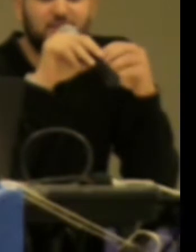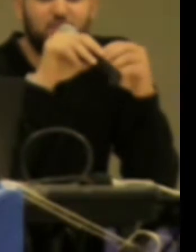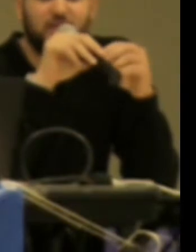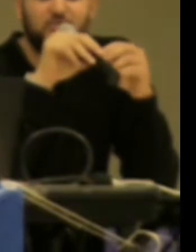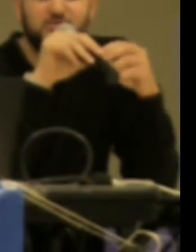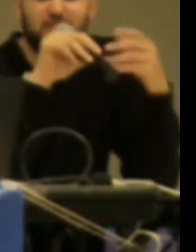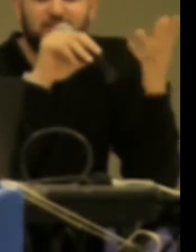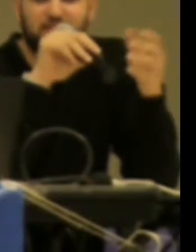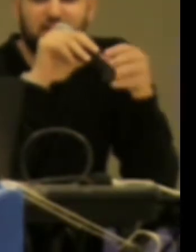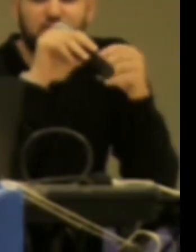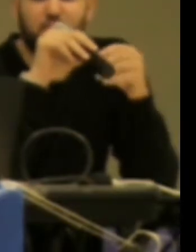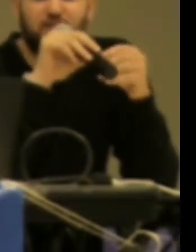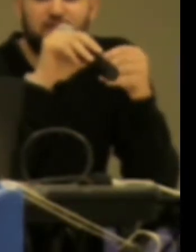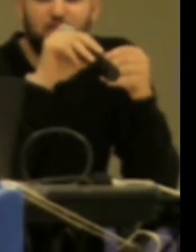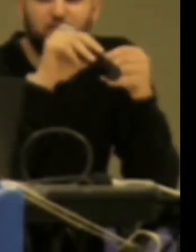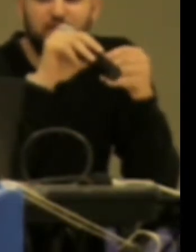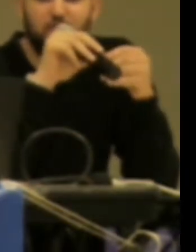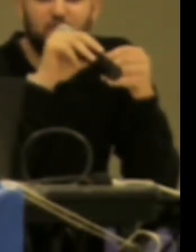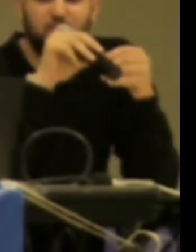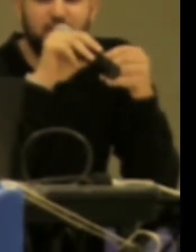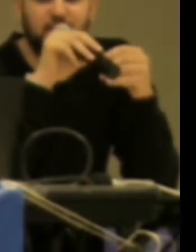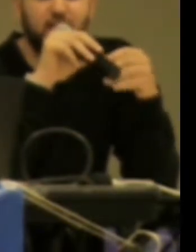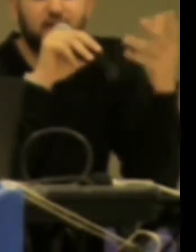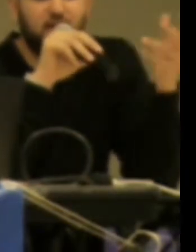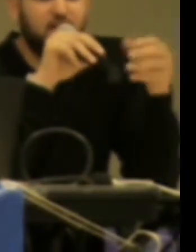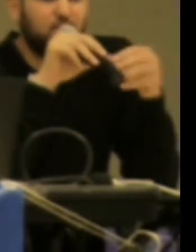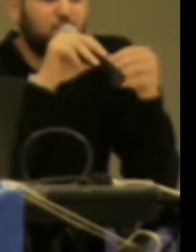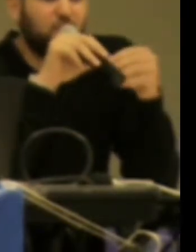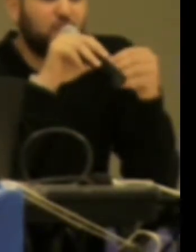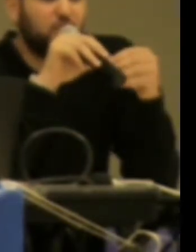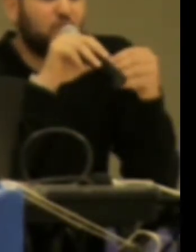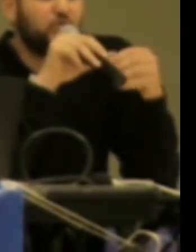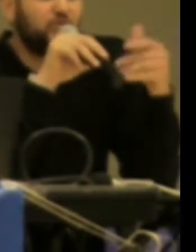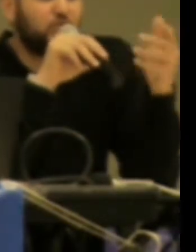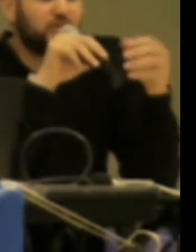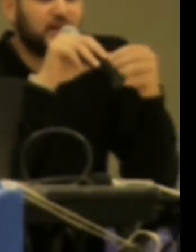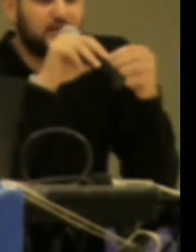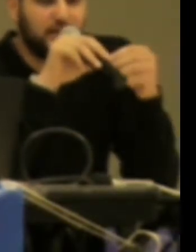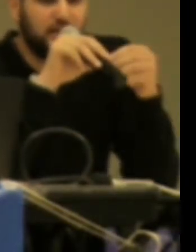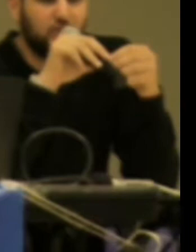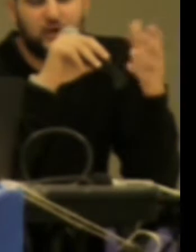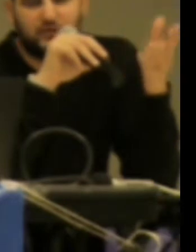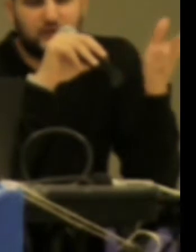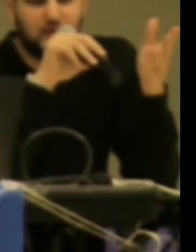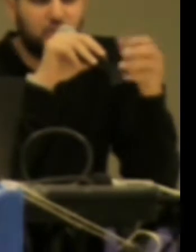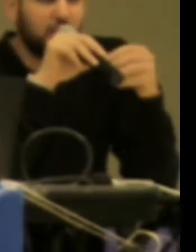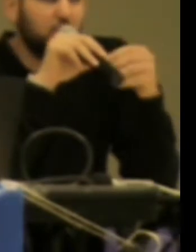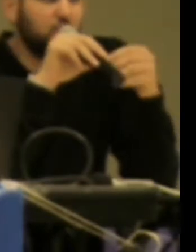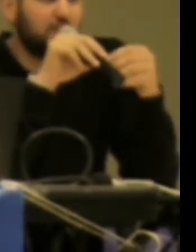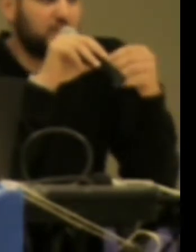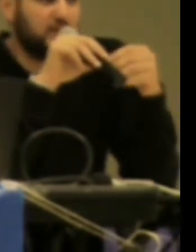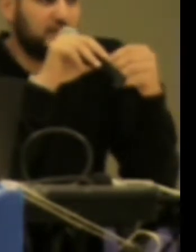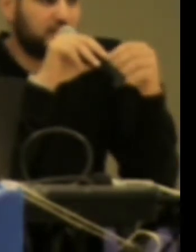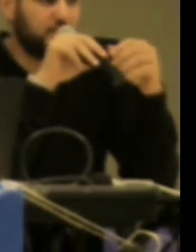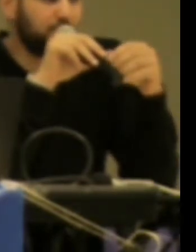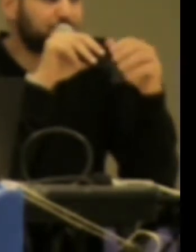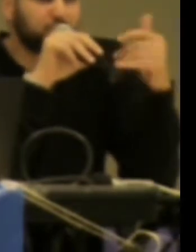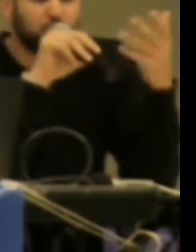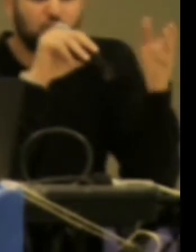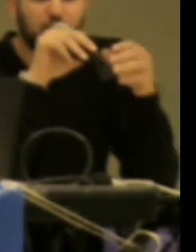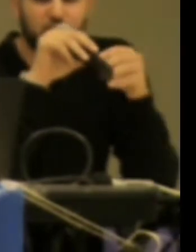Inch'Allah, également près du stand, s'inscrire pour laisser leur numéro, leur mail, pour qu'on puisse vous contacter. Et il y aura certainement une réunion avant la